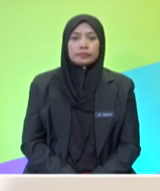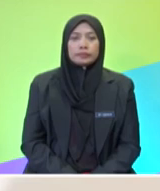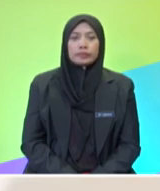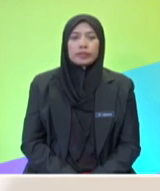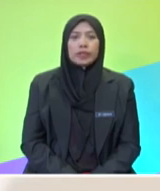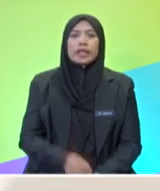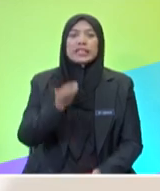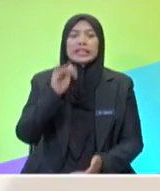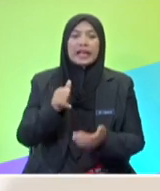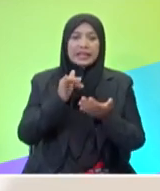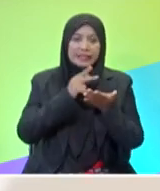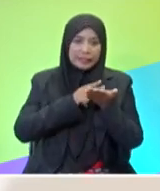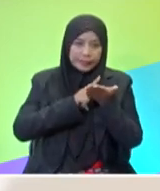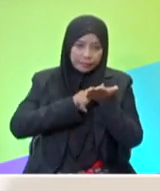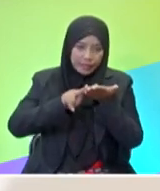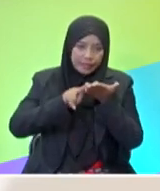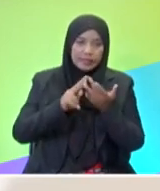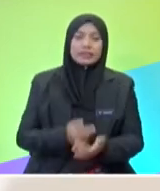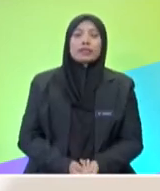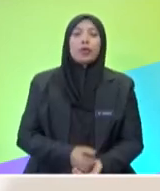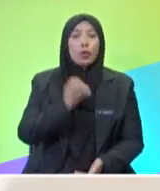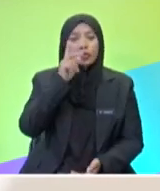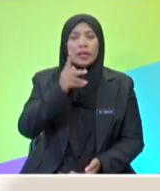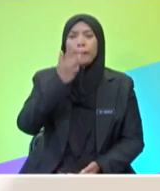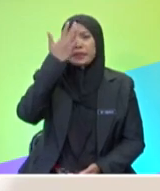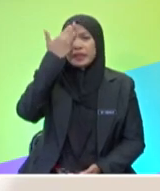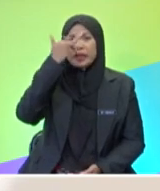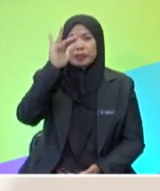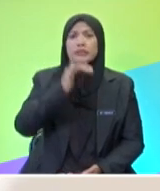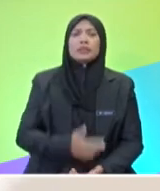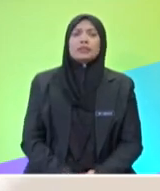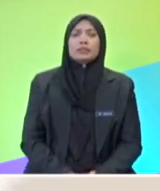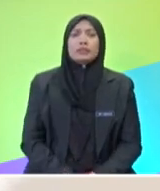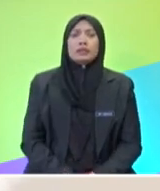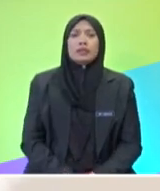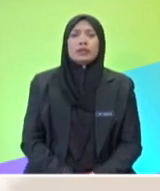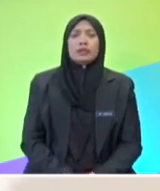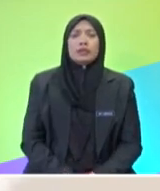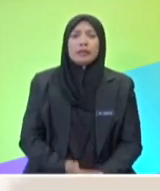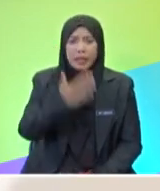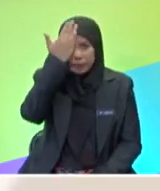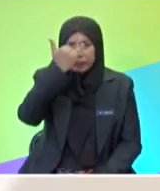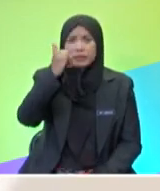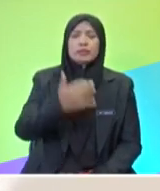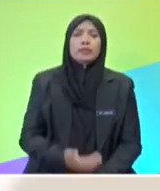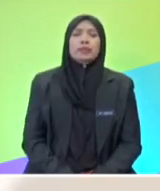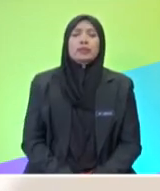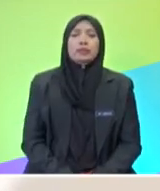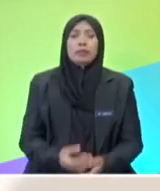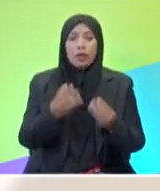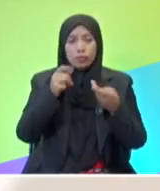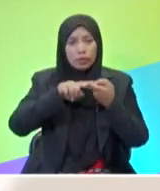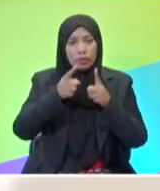Yang kemas. Yang kemas. Okey, kenapa Arif nak berkawan dengan orang yang kemas?